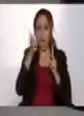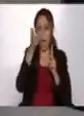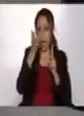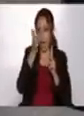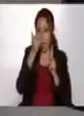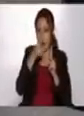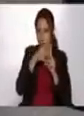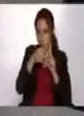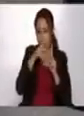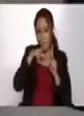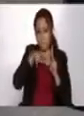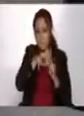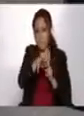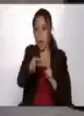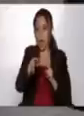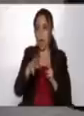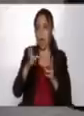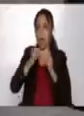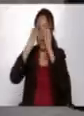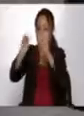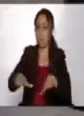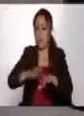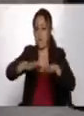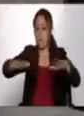بأستك ويروح يرميها في الترع.